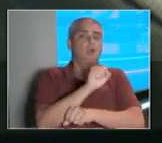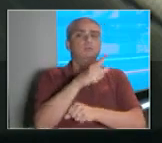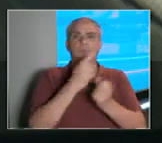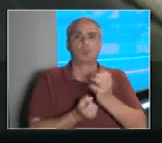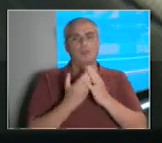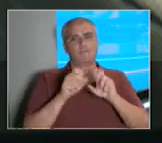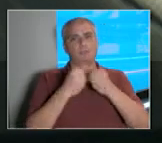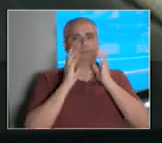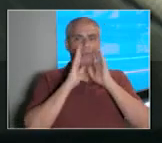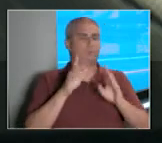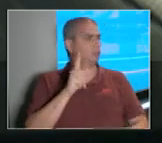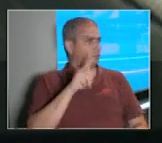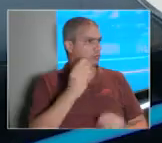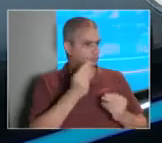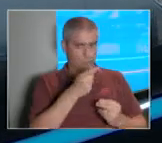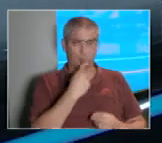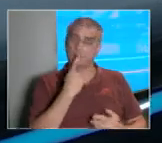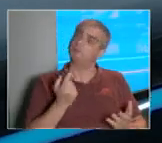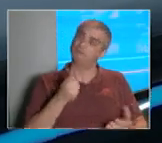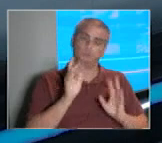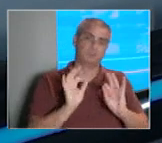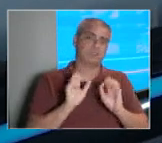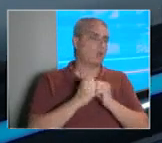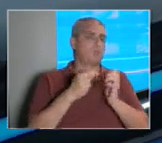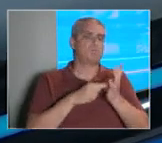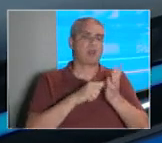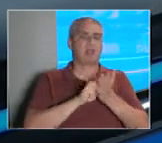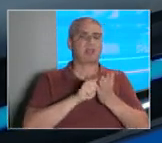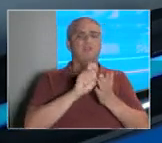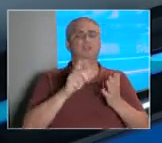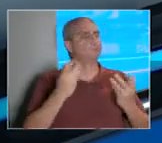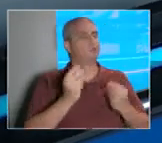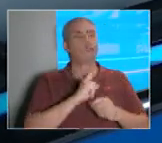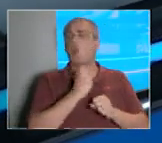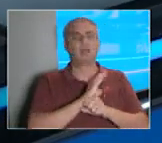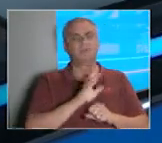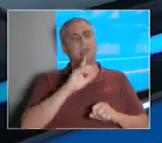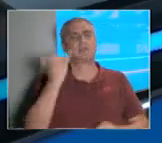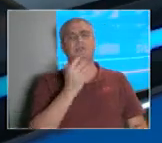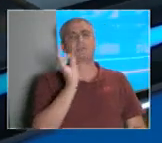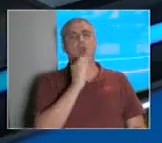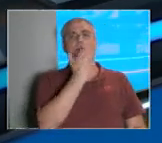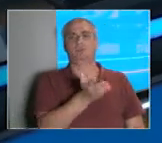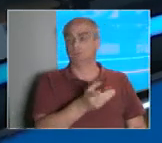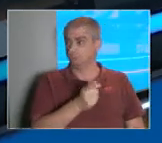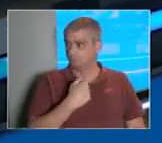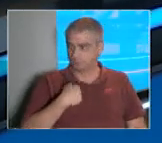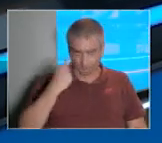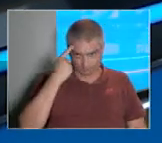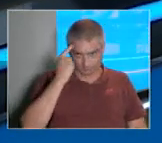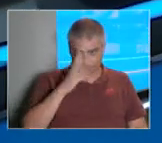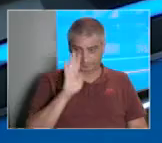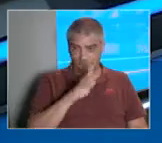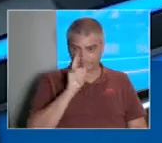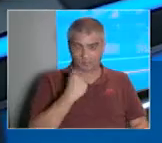נובע ממשבר האמון. יש צד שלו שתגידו הוא בסדר, או שכיוון שיש לו כתבי אישום, מה שהוא לא יעשה, תמיד זה לא בסדר. תראו, אני חושב שמה